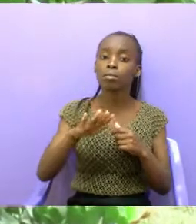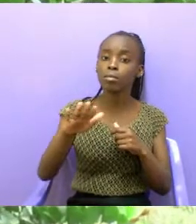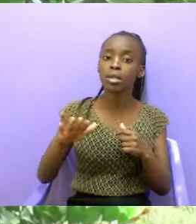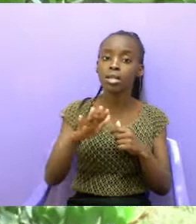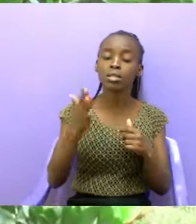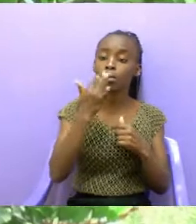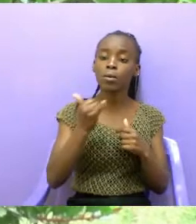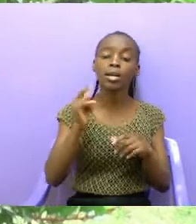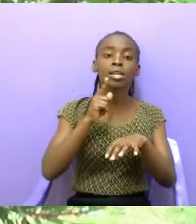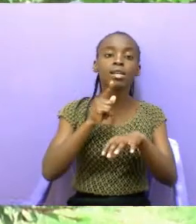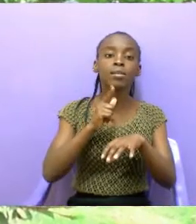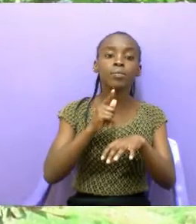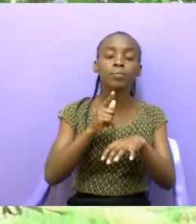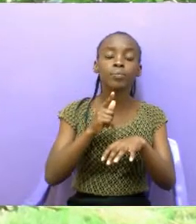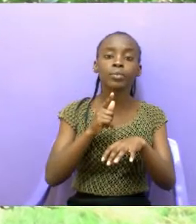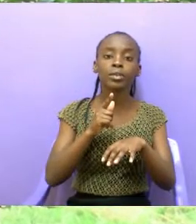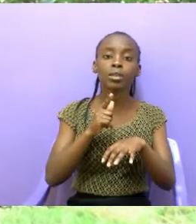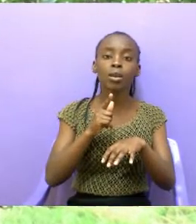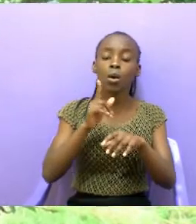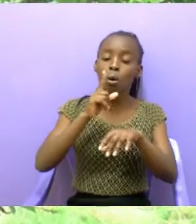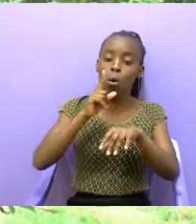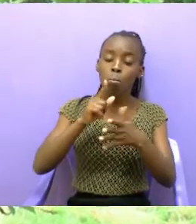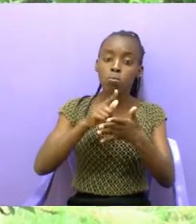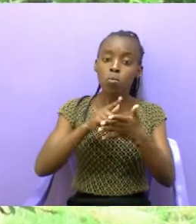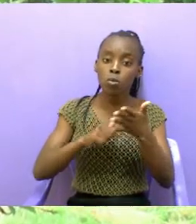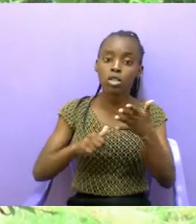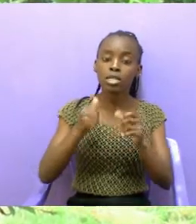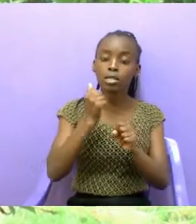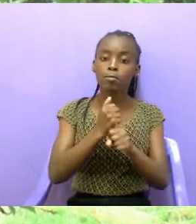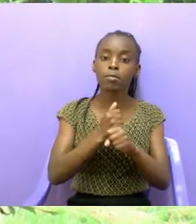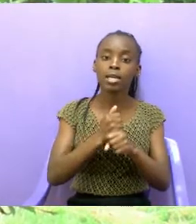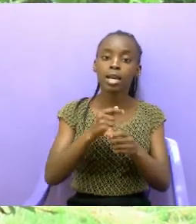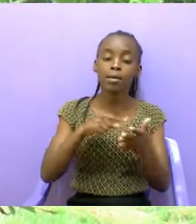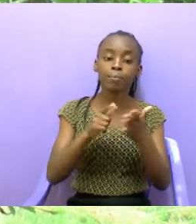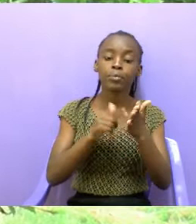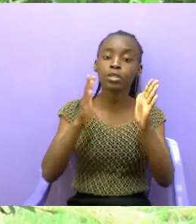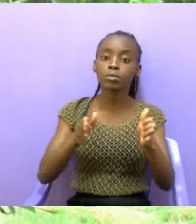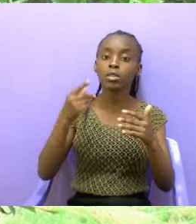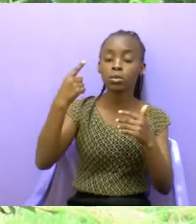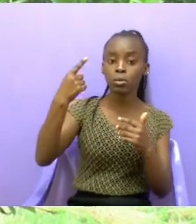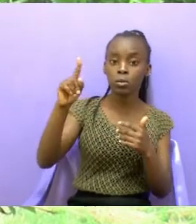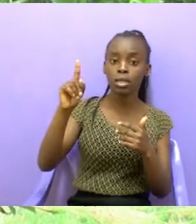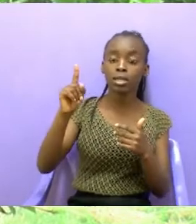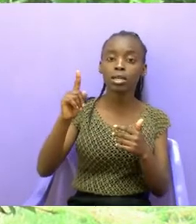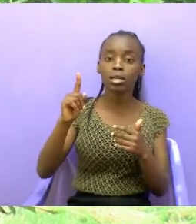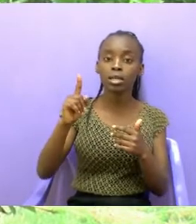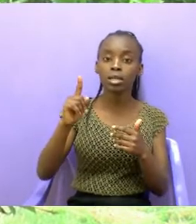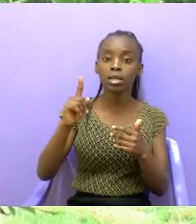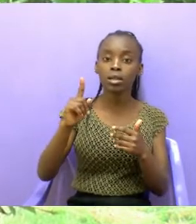Maana wakati kilichosababisha huyu bwana na familia yake yote kuondoka katika Bethlehemu ya Yuda ilikuwa ni